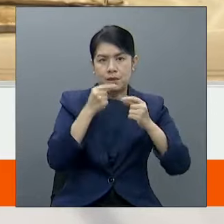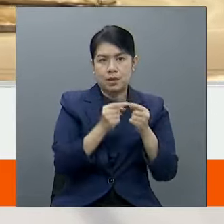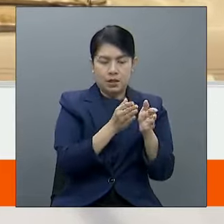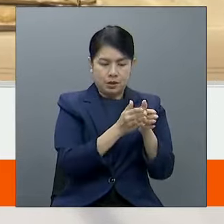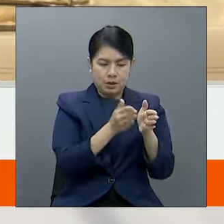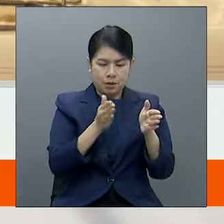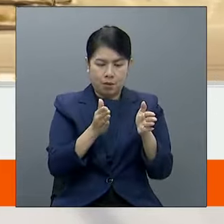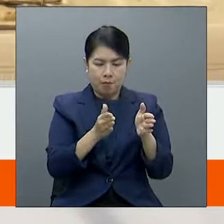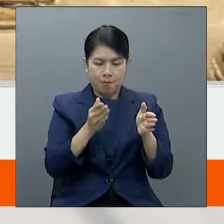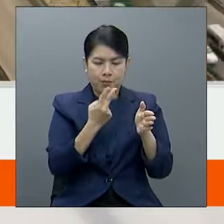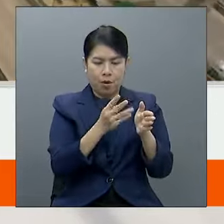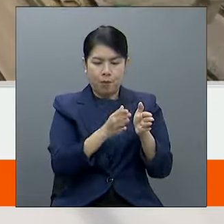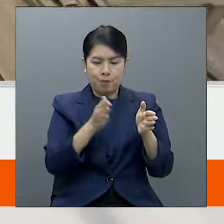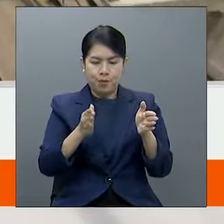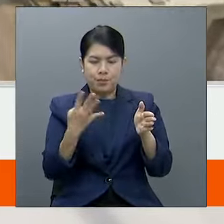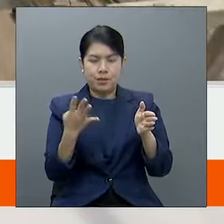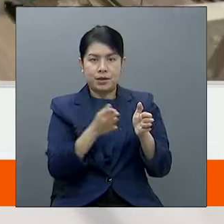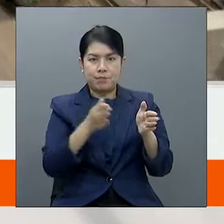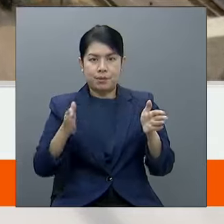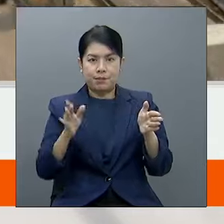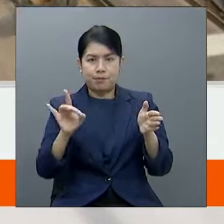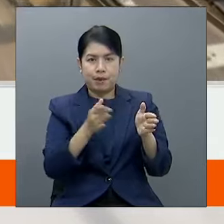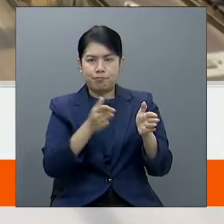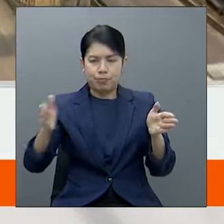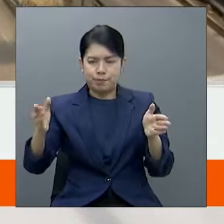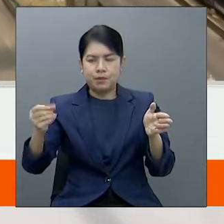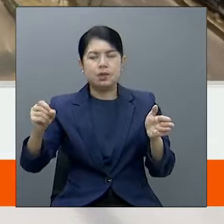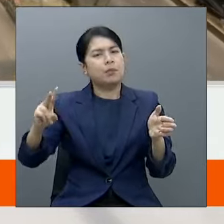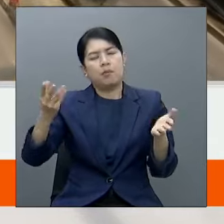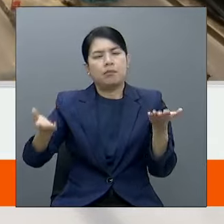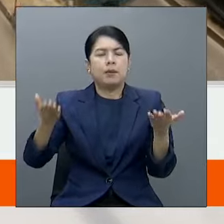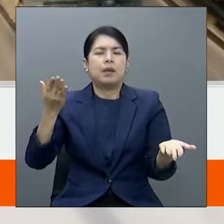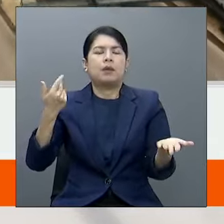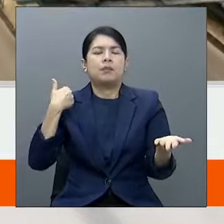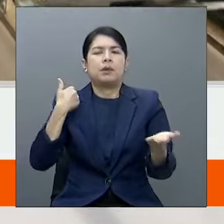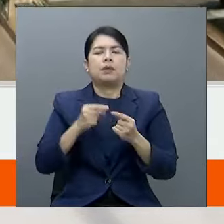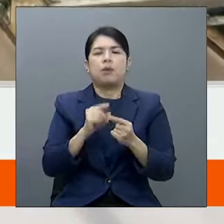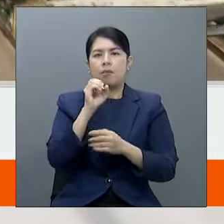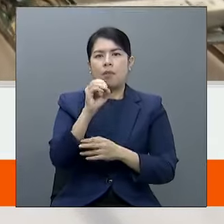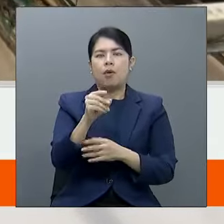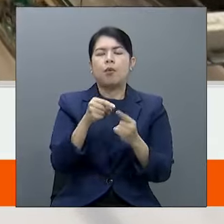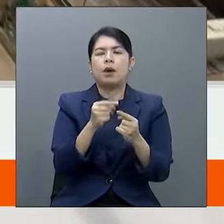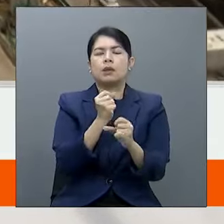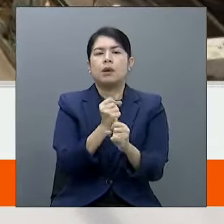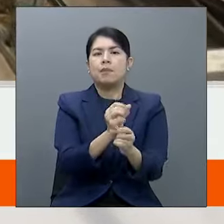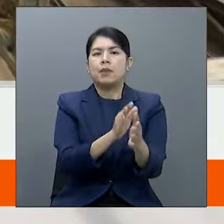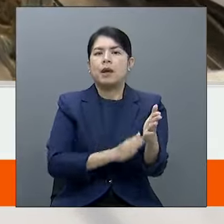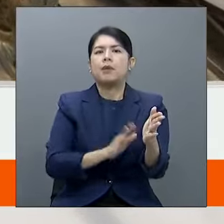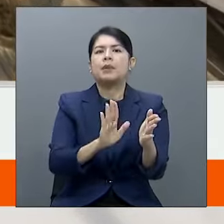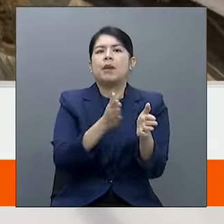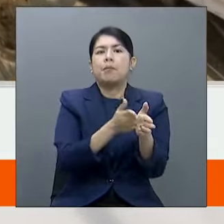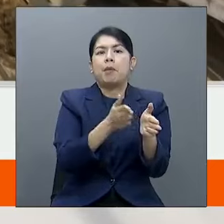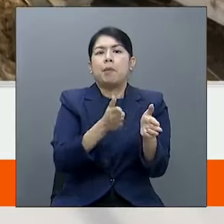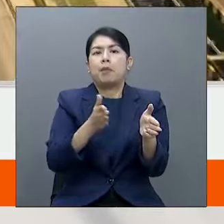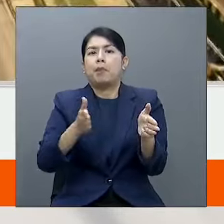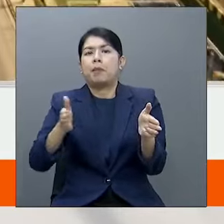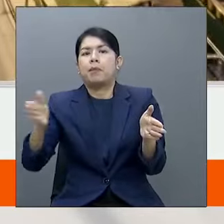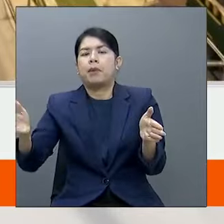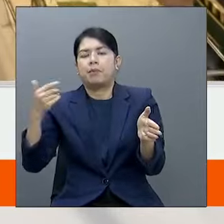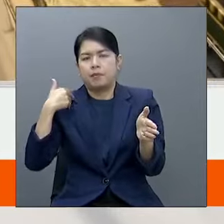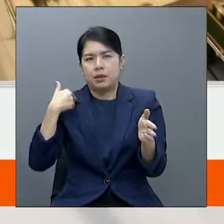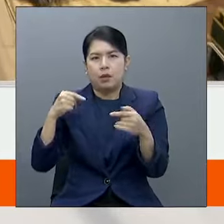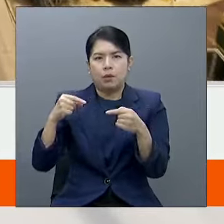เป็น12เนี่ยนะฮ ะ ผมคิดว่าเนี่ยมันคงเป็นการจะบอกไม่ได้หรอกครับว่าทำนานเพราะว่ามันก็ขยายไปเรื่อย ๆ นะครับ